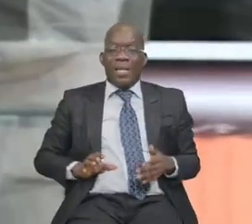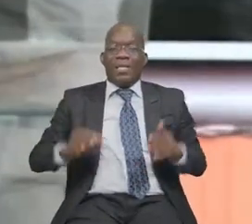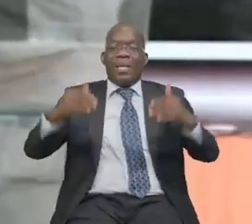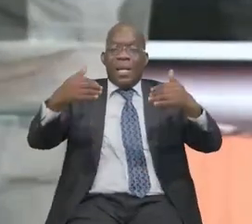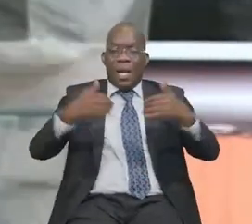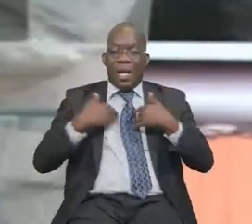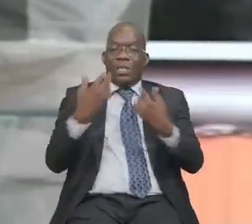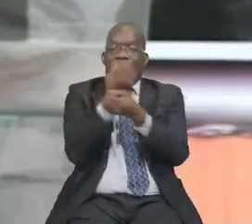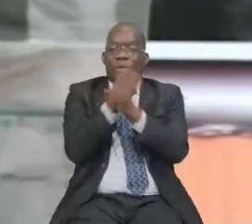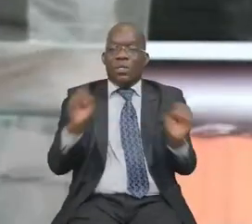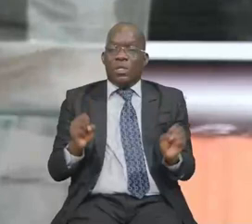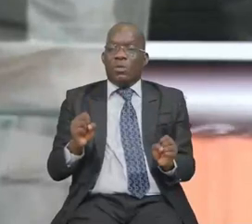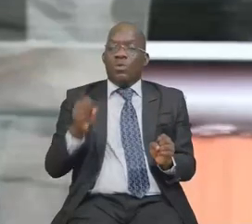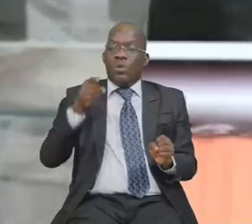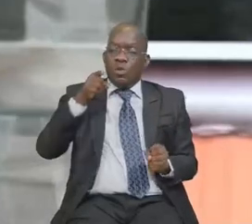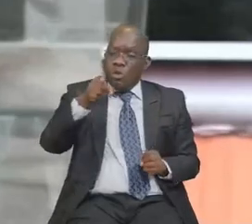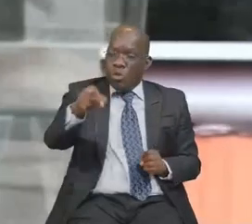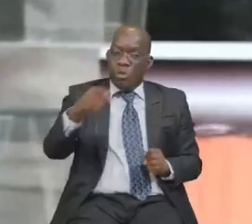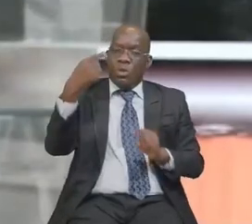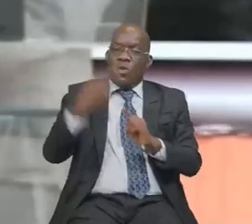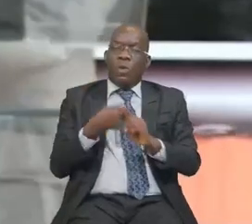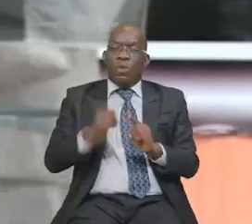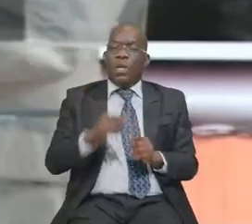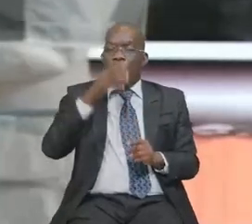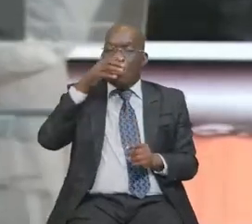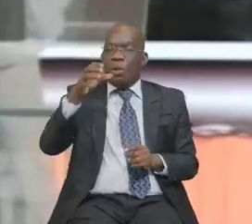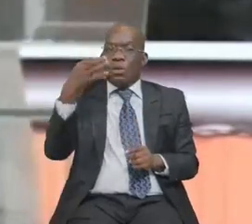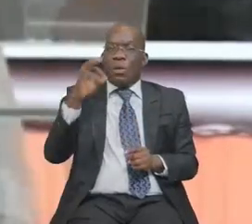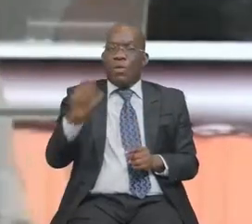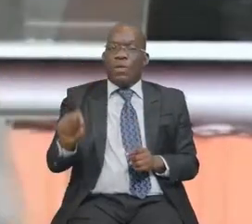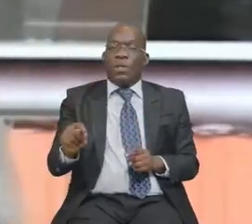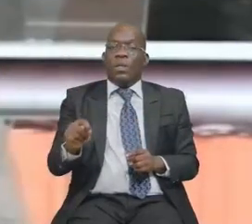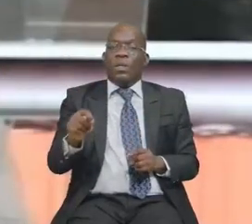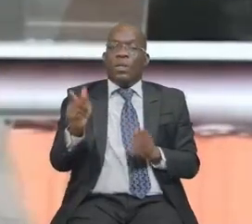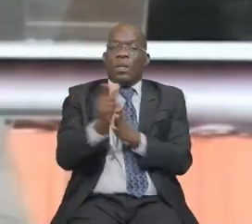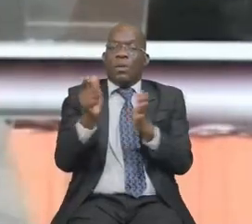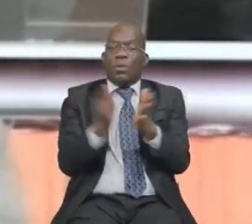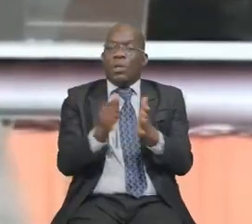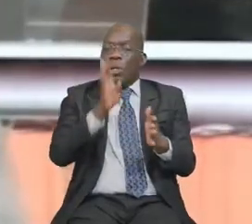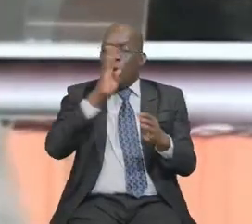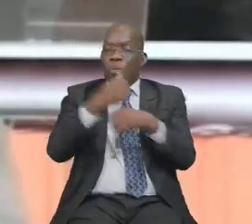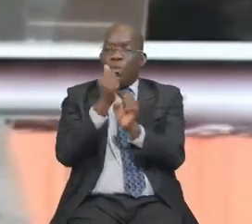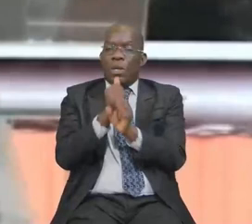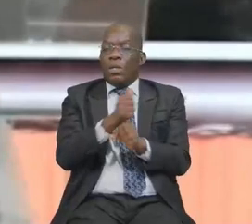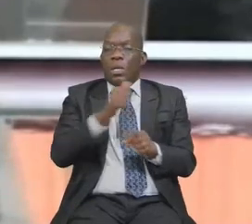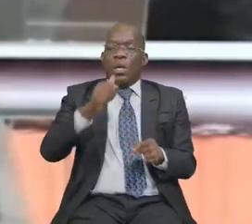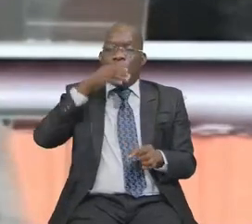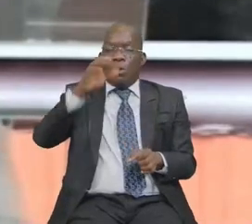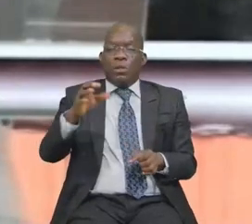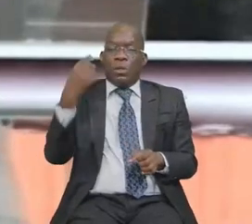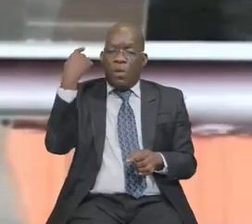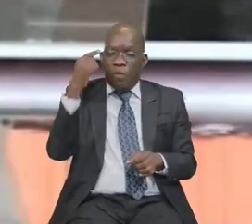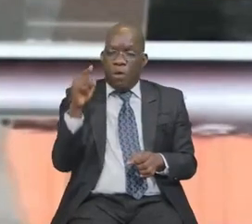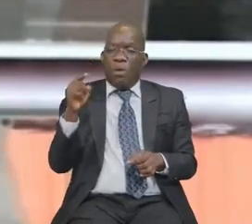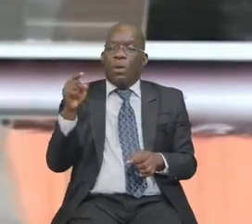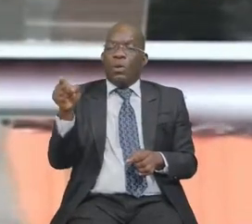t'a racheté de la malédiction de la loi, étant devenu malédiction pour toi. Car il est